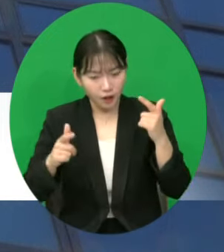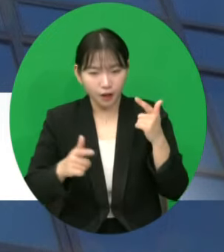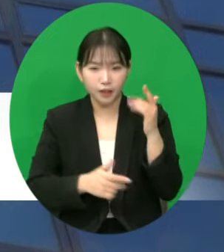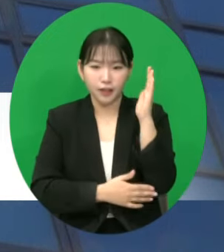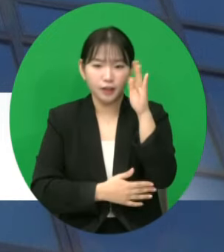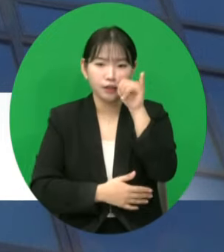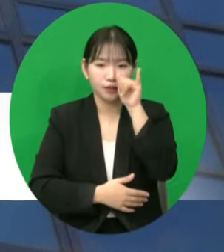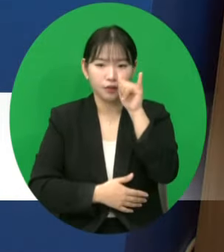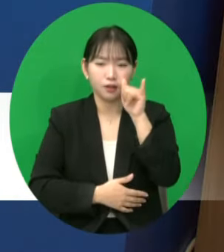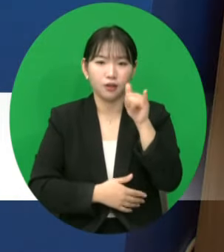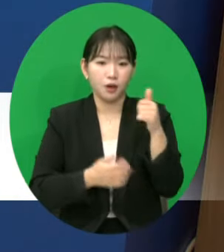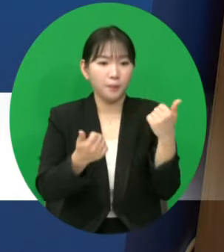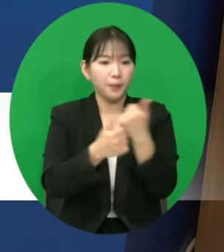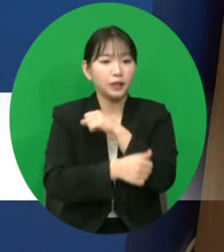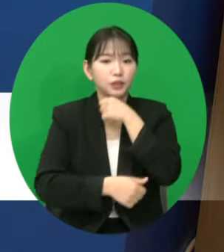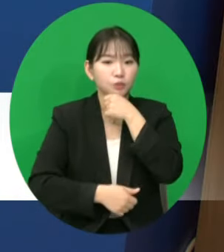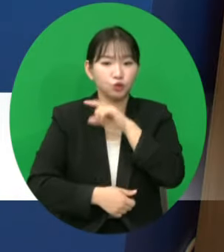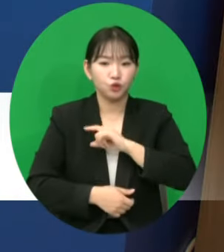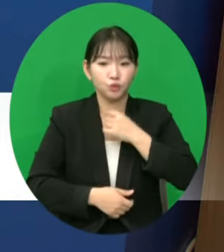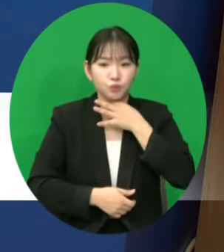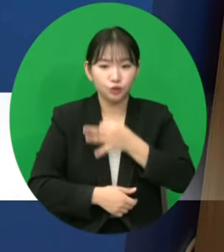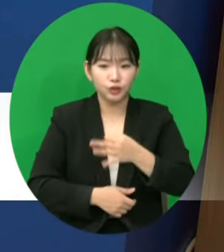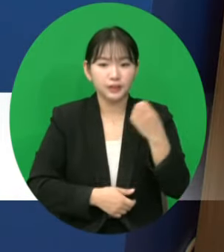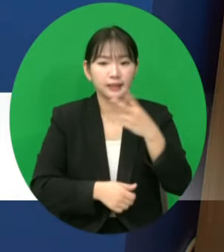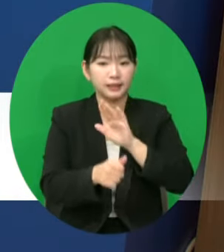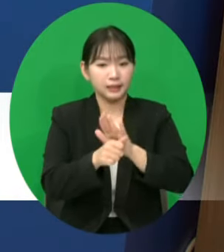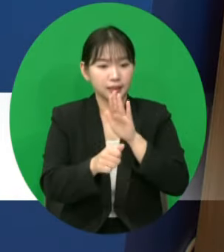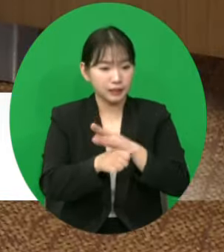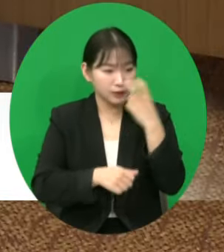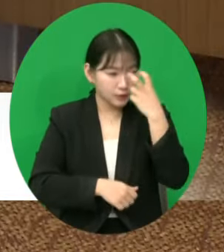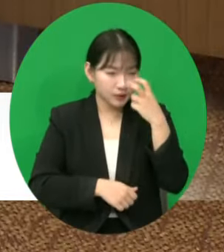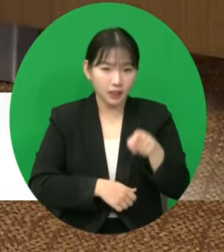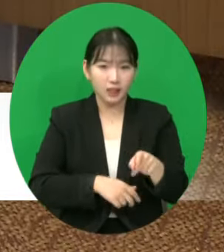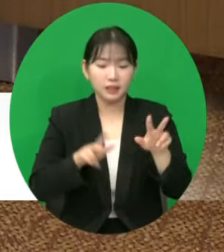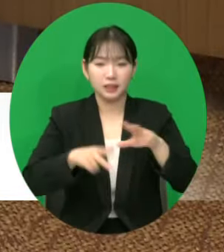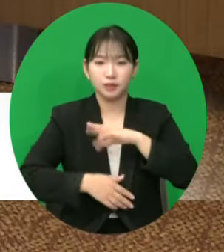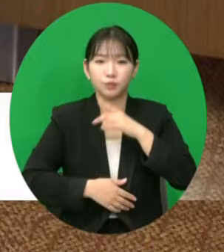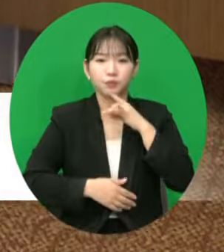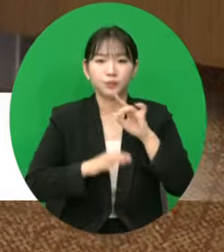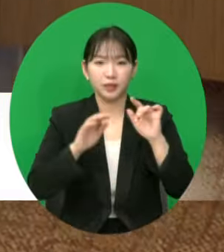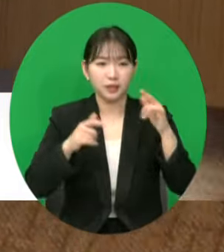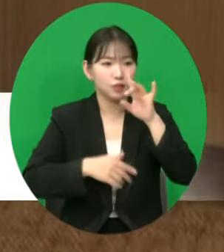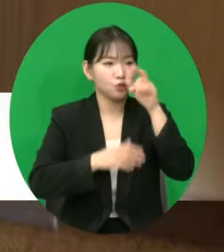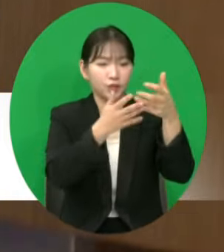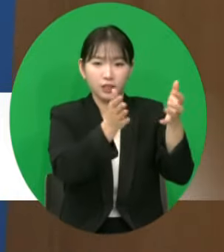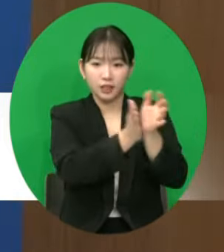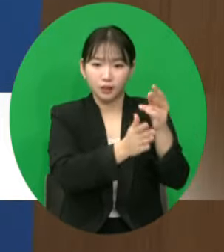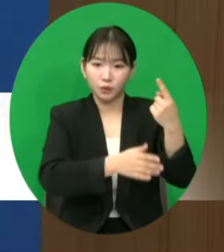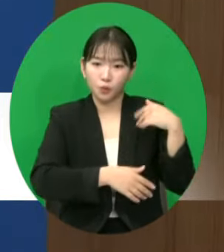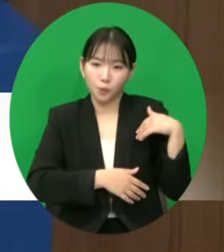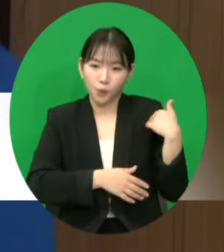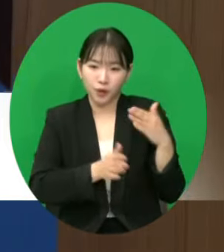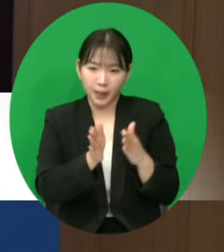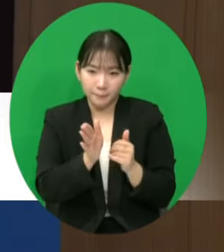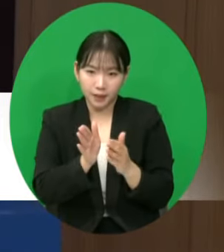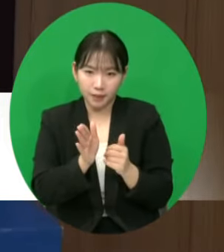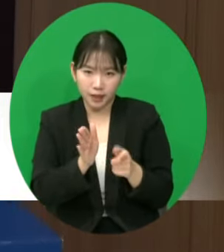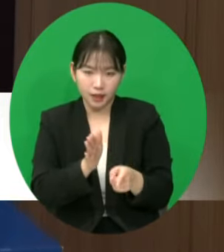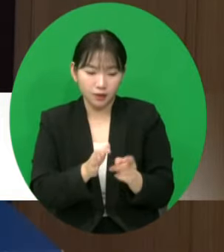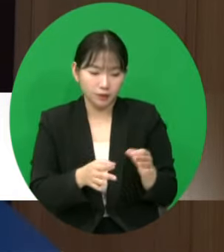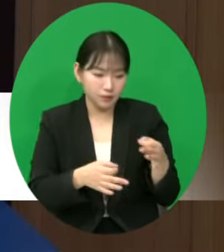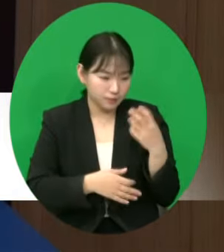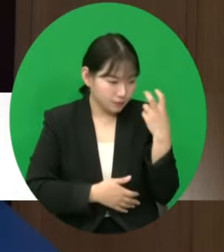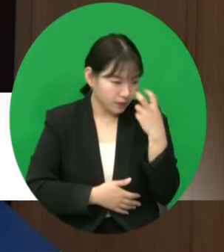있습니다 교체 지수로 불리는 제 지지율 여론 조사는 현역 의원뿐 아니라 중앙당 알지 못한 채 극비리에